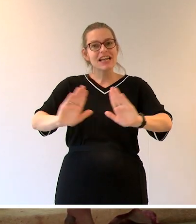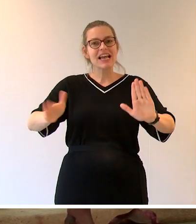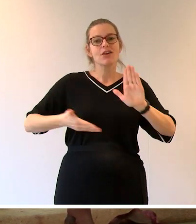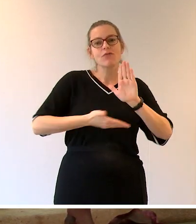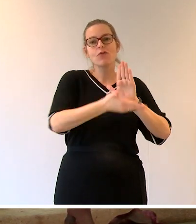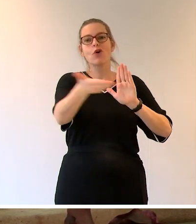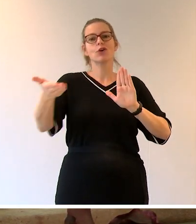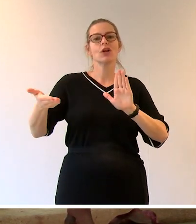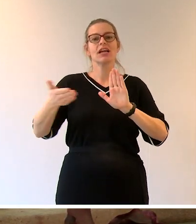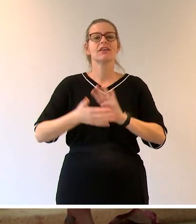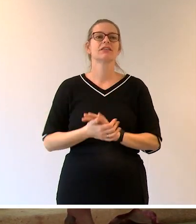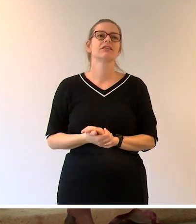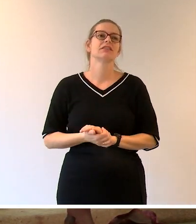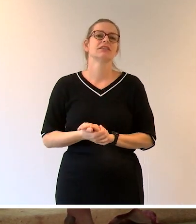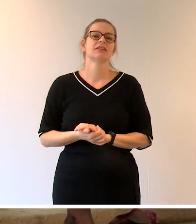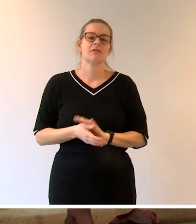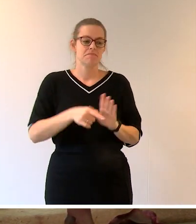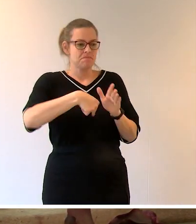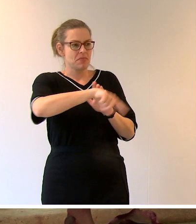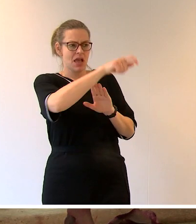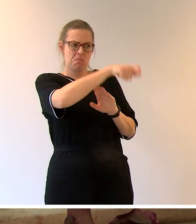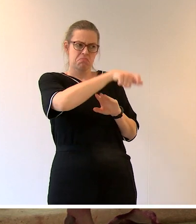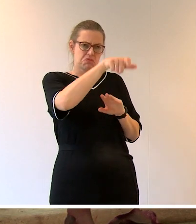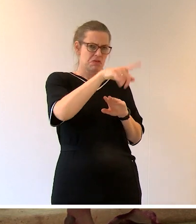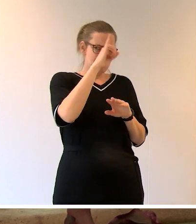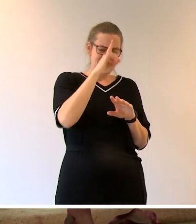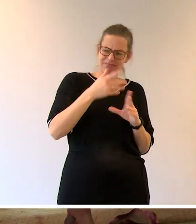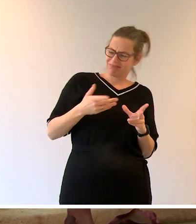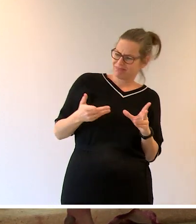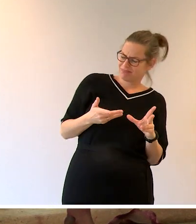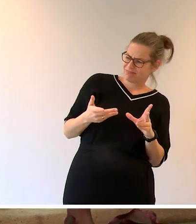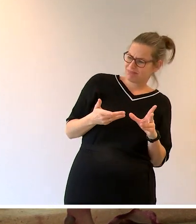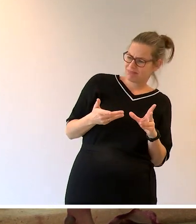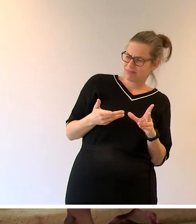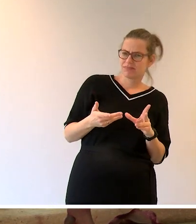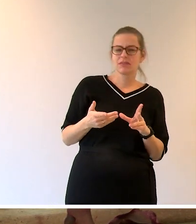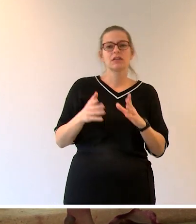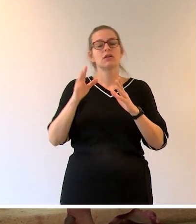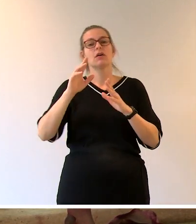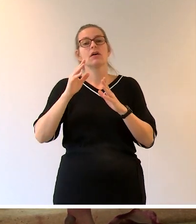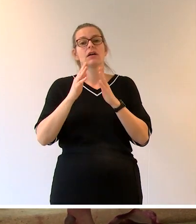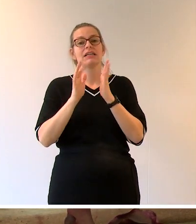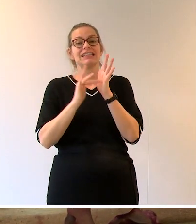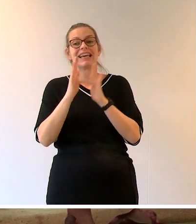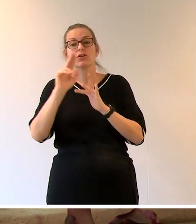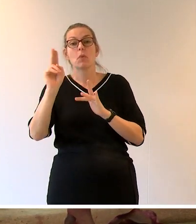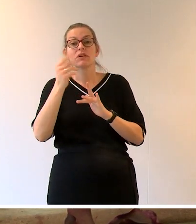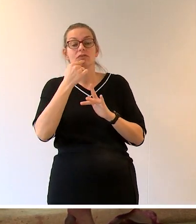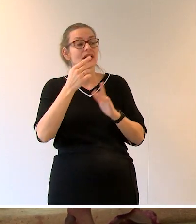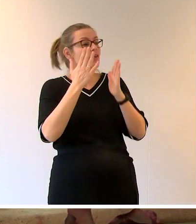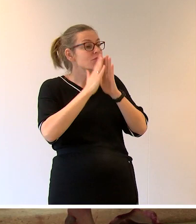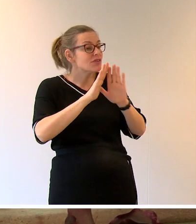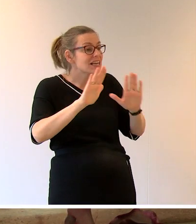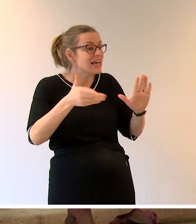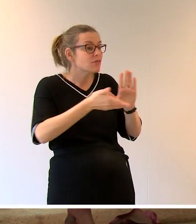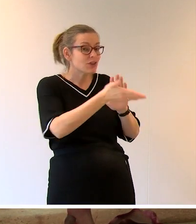jullie. En de apostelen die weten niet hoe ze het hebben. En dan moet de Heer Jezus het nog een keer zeggen. Vrede voor jullie. Dit is